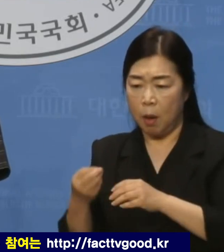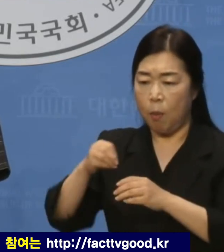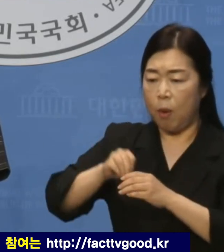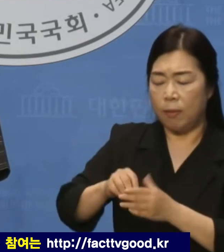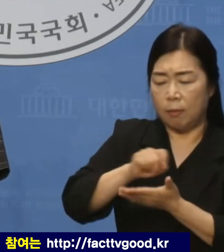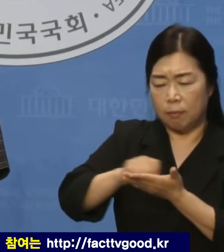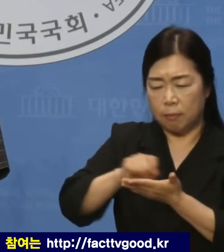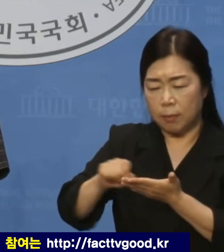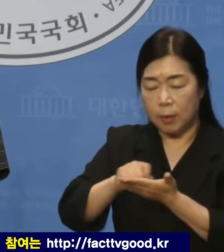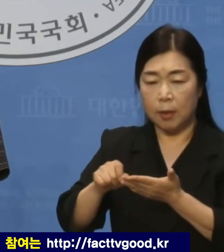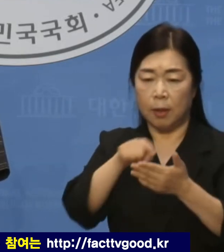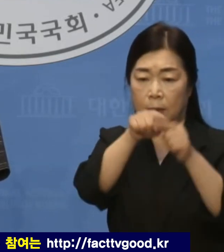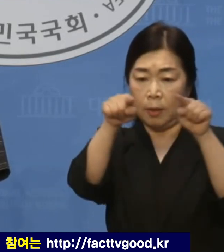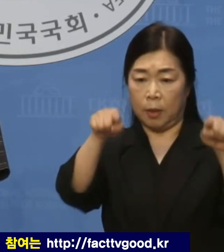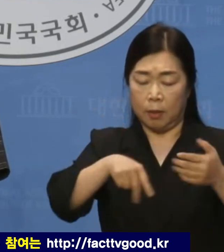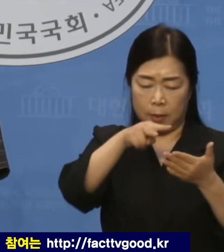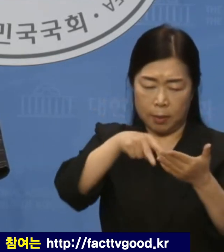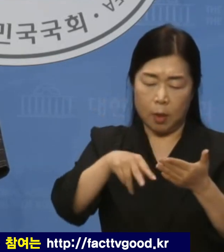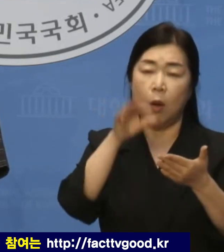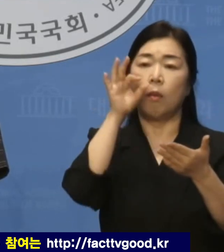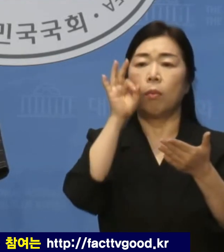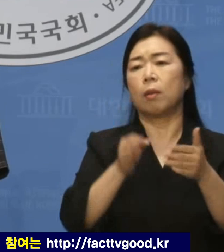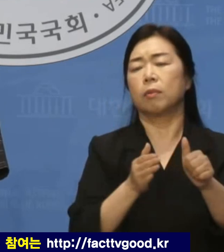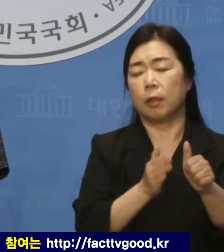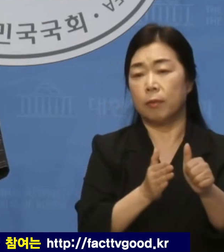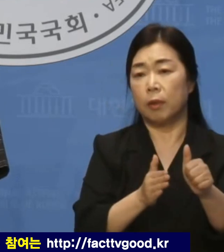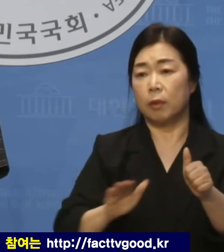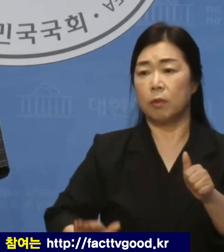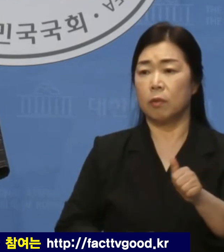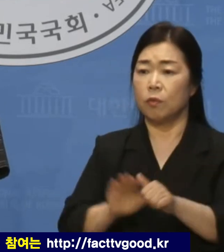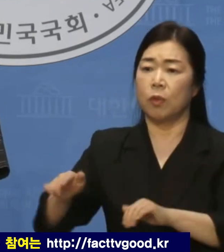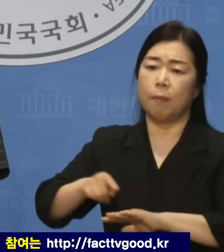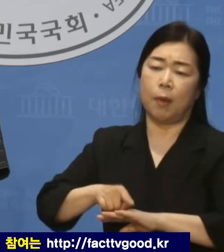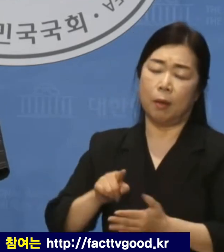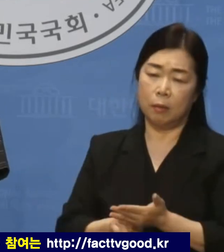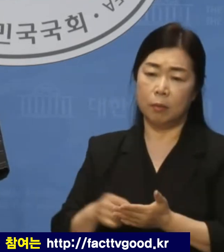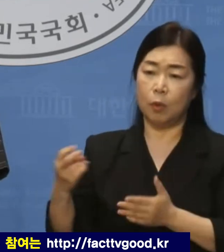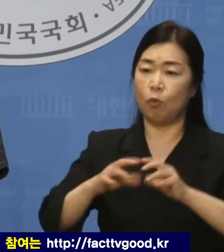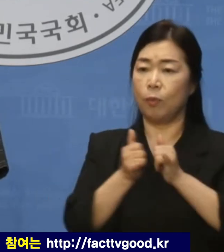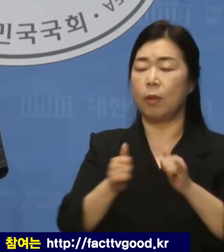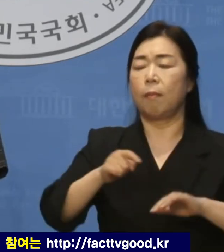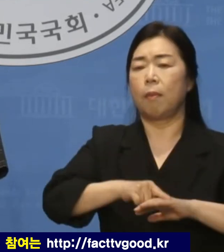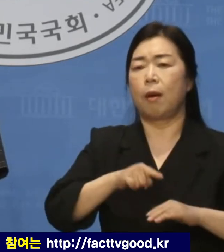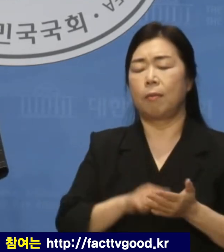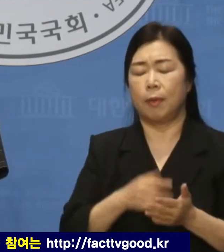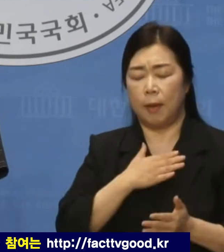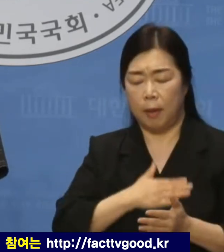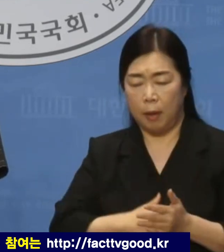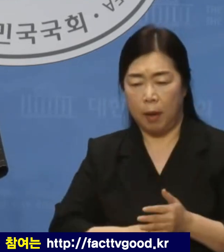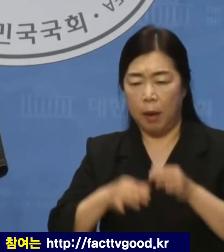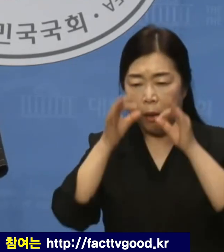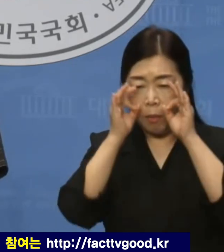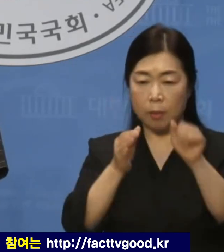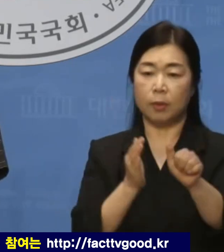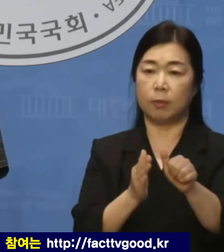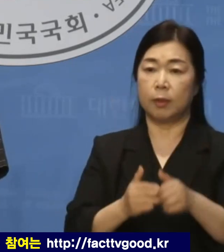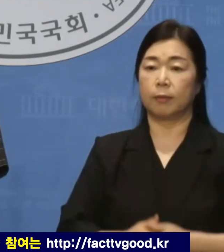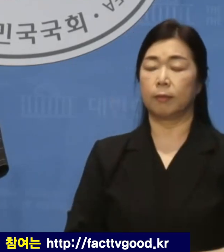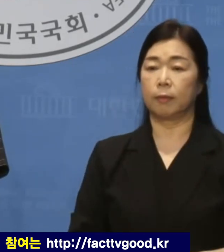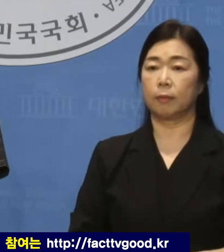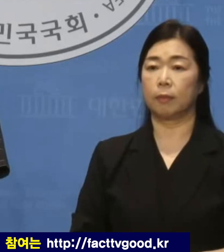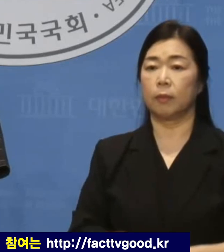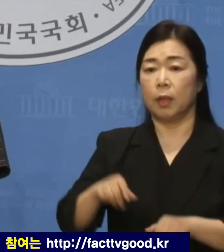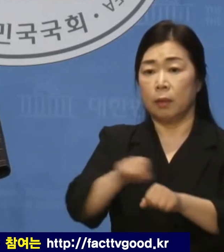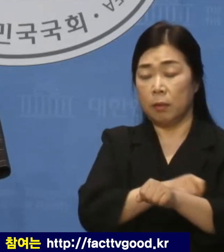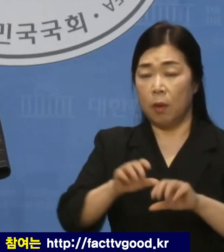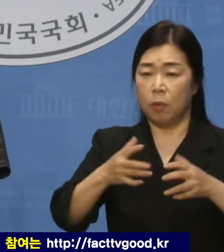엽서들을 꼼꼼히 읽어봐 주시고 우리의 마음을, 국민들의 마음을 헤아려 주시기 바랍니다.